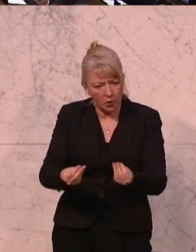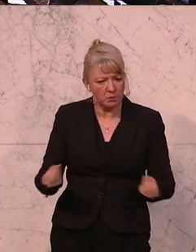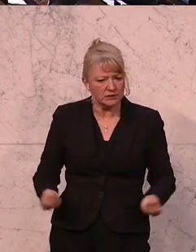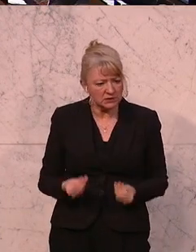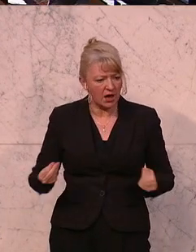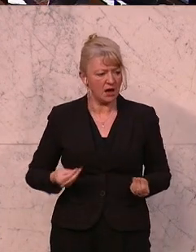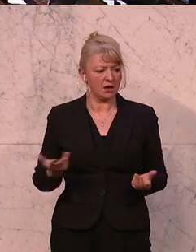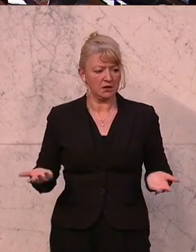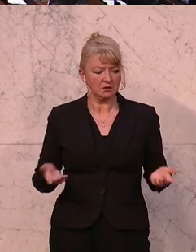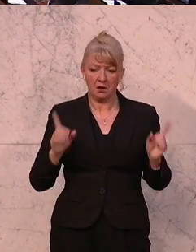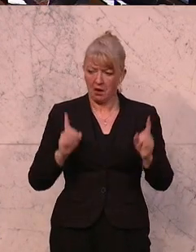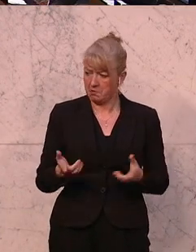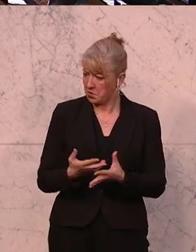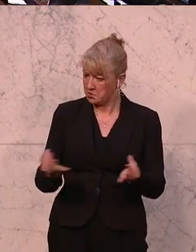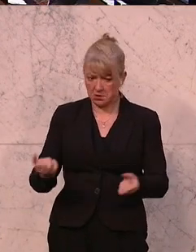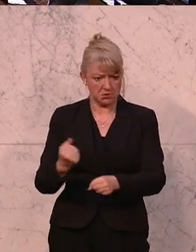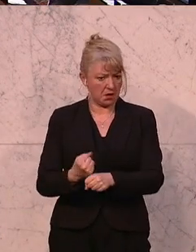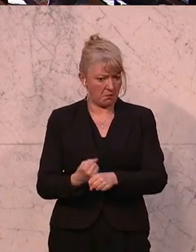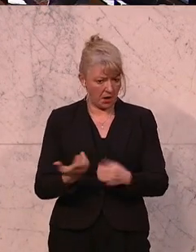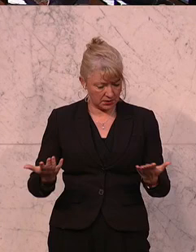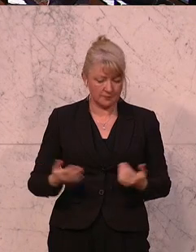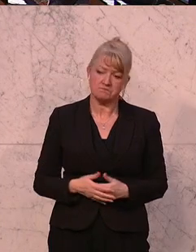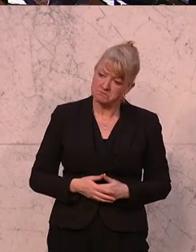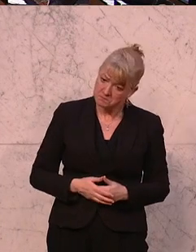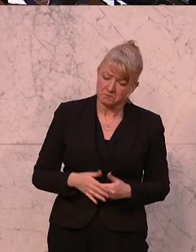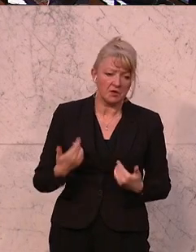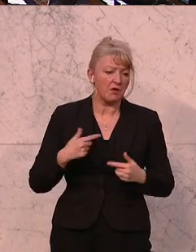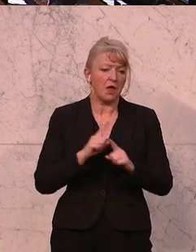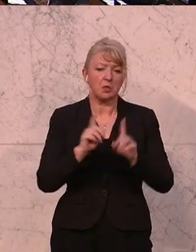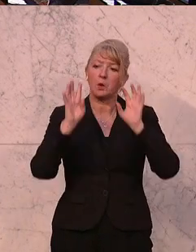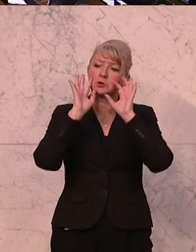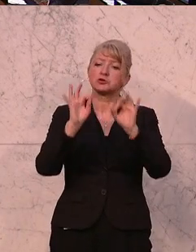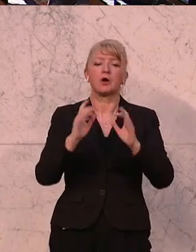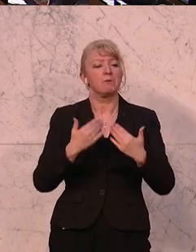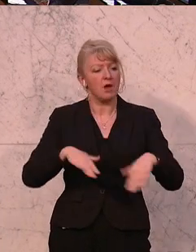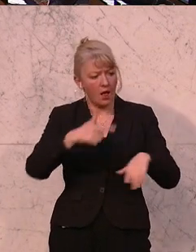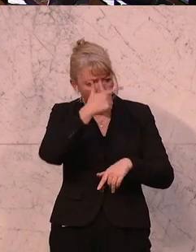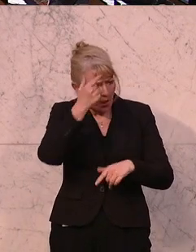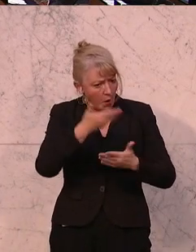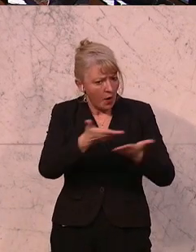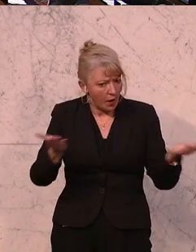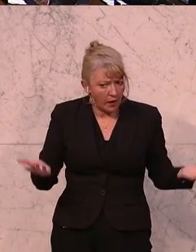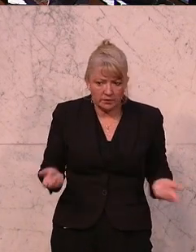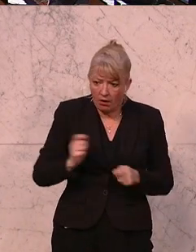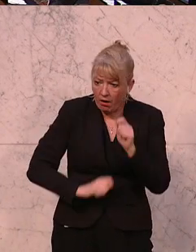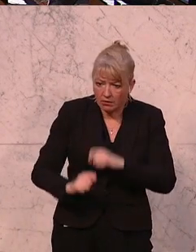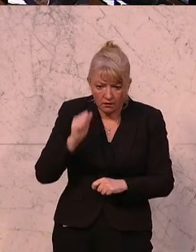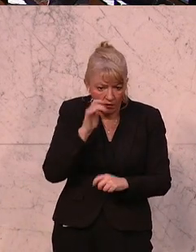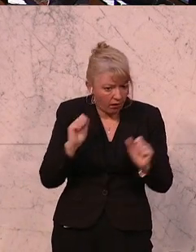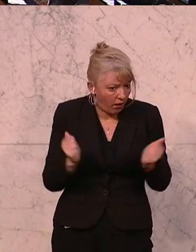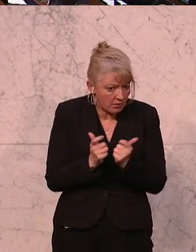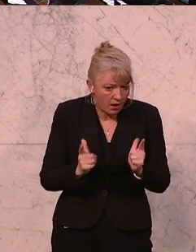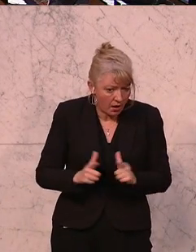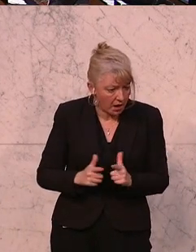diesem Bereich ist nichts passiert. Also man hat einfach zugesehen, dass immer mehr Menschen sich das tägliche Einkaufen nicht mehr leisten können. Dann